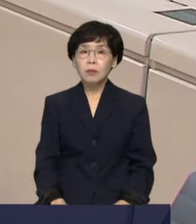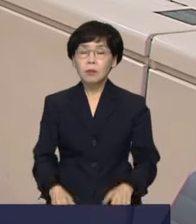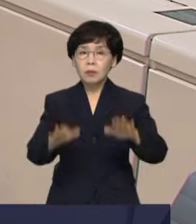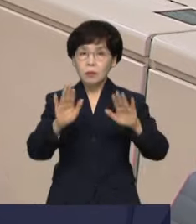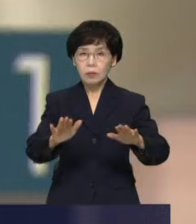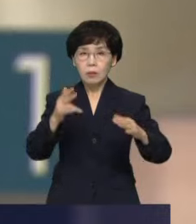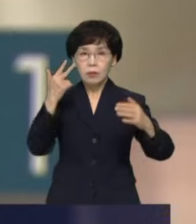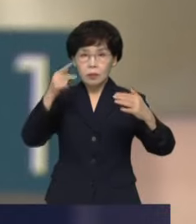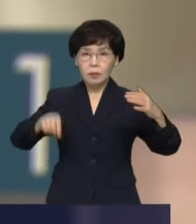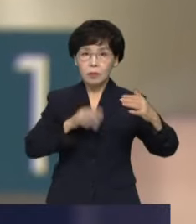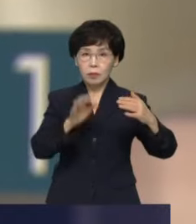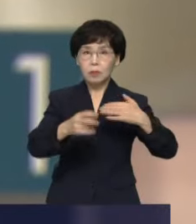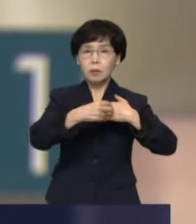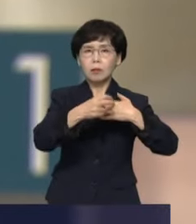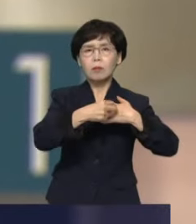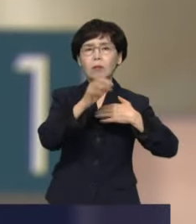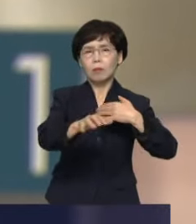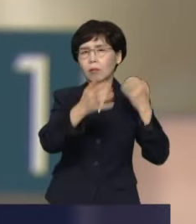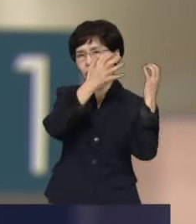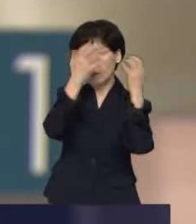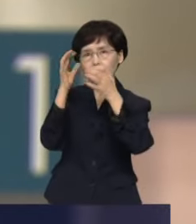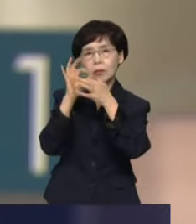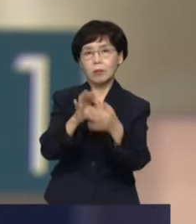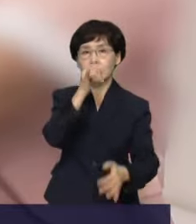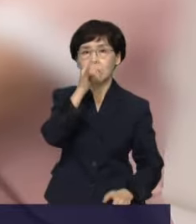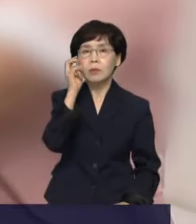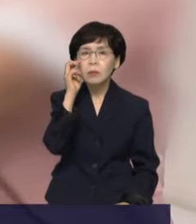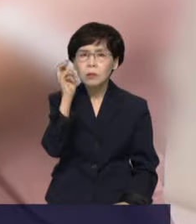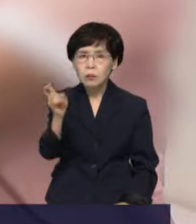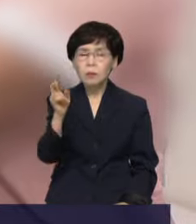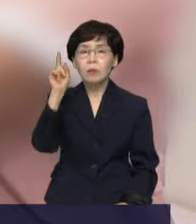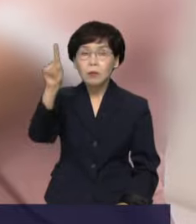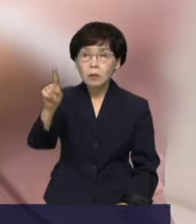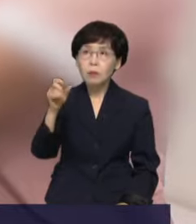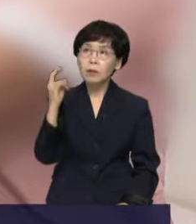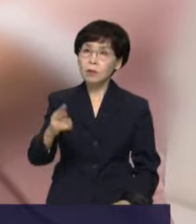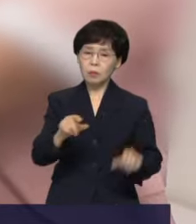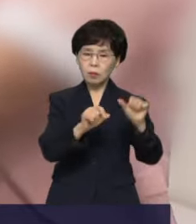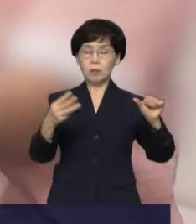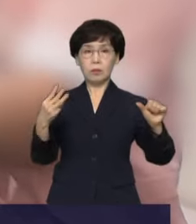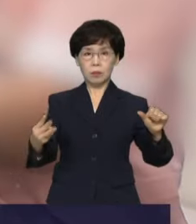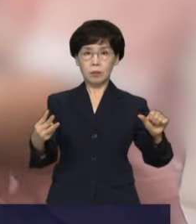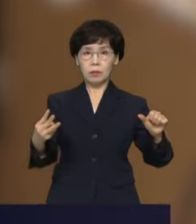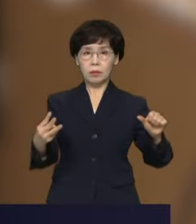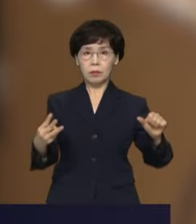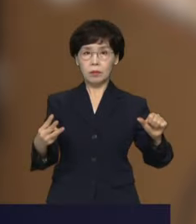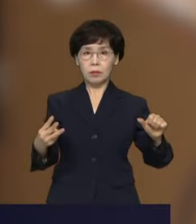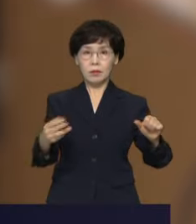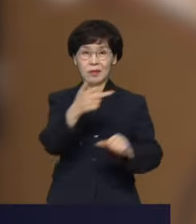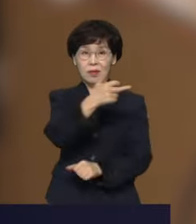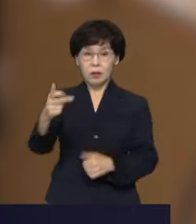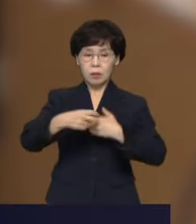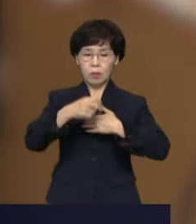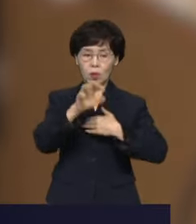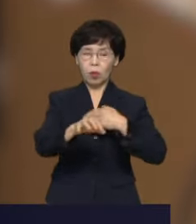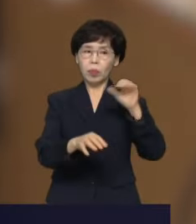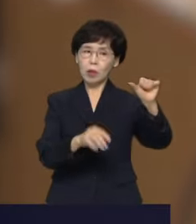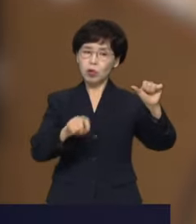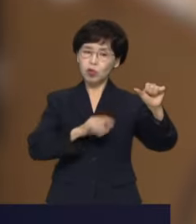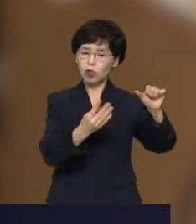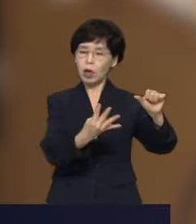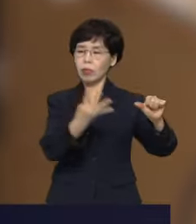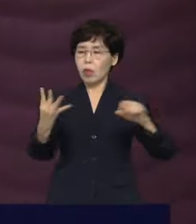이번 주에도 의료 현장엔 혼란이 이어질 걸로 보입니다. 내일 그리고 다음 달 3일 빅5 대형 병원 중